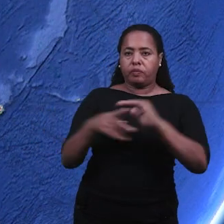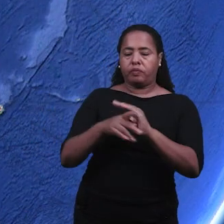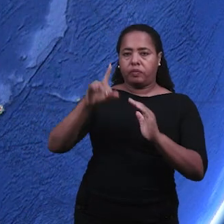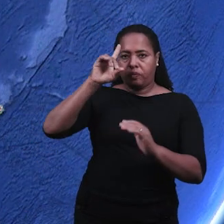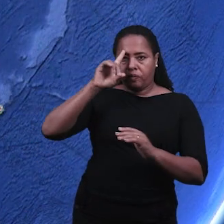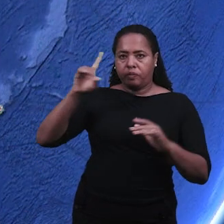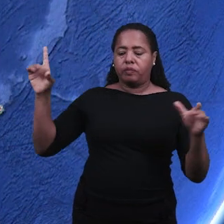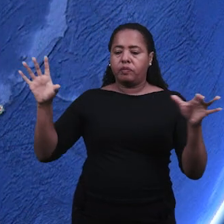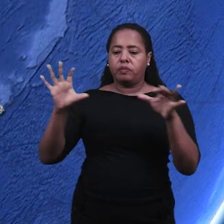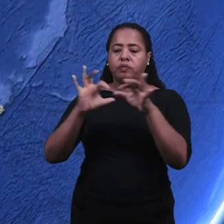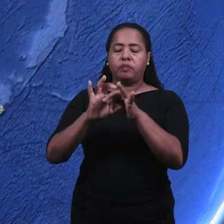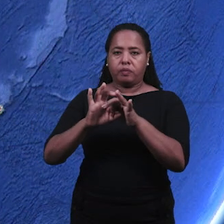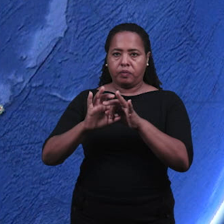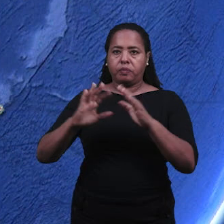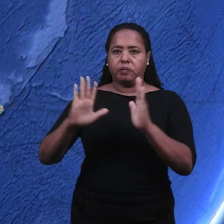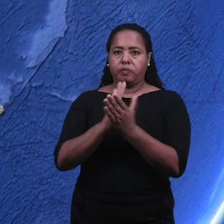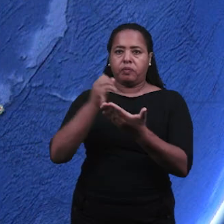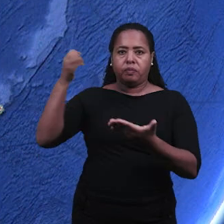parole vivante.